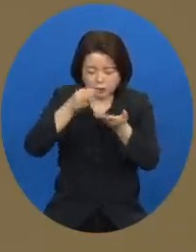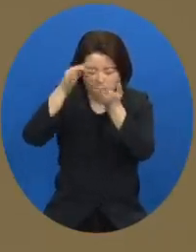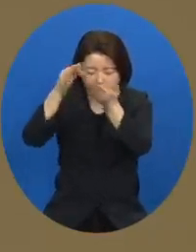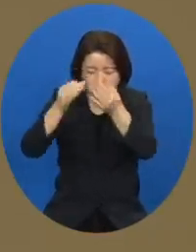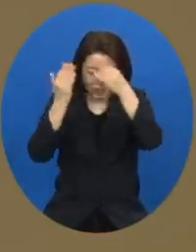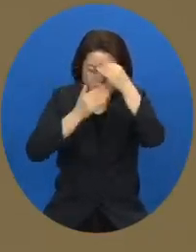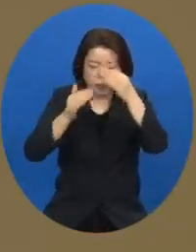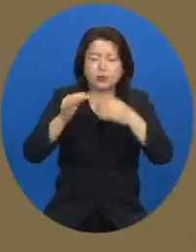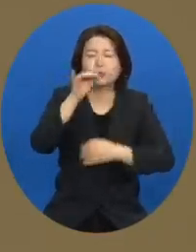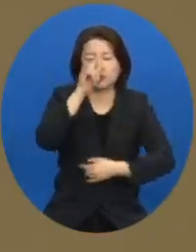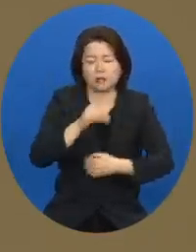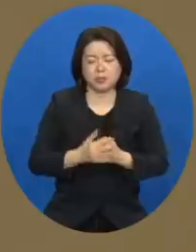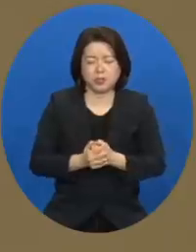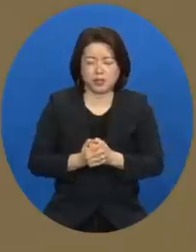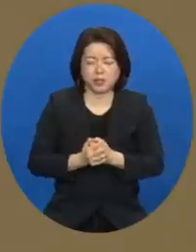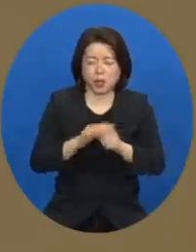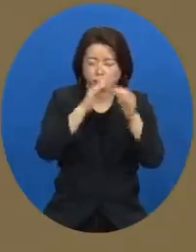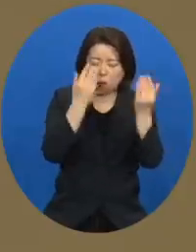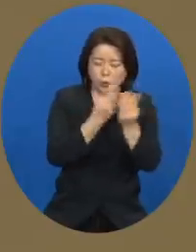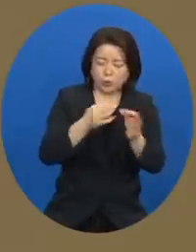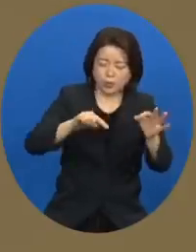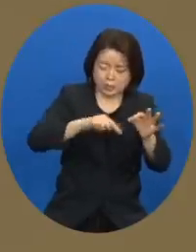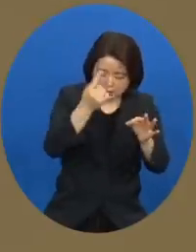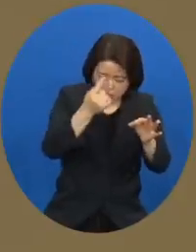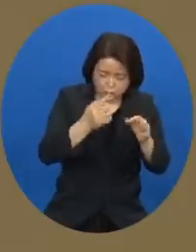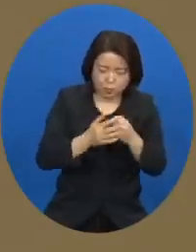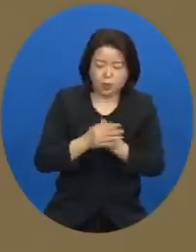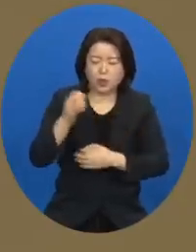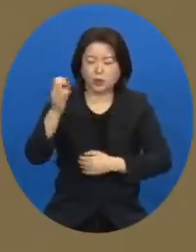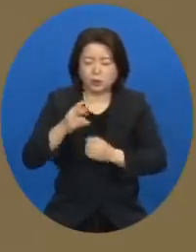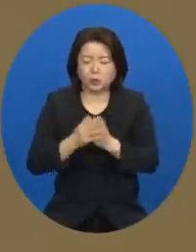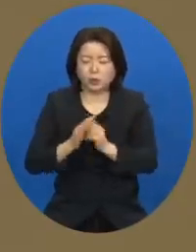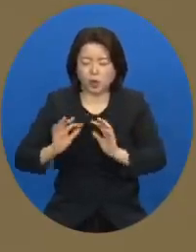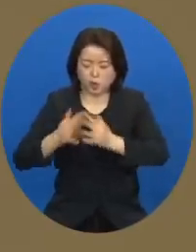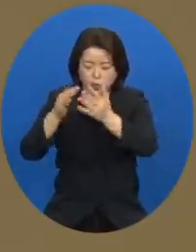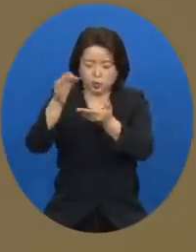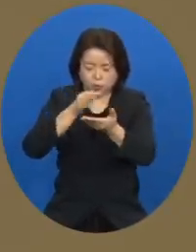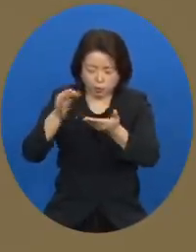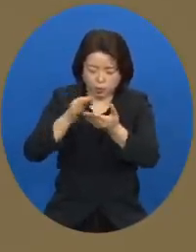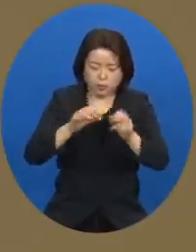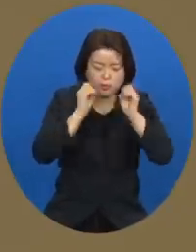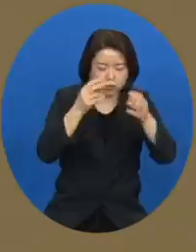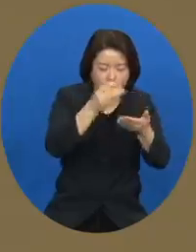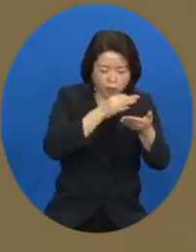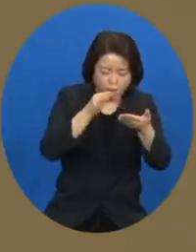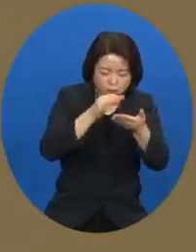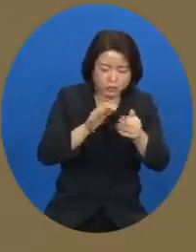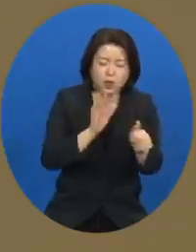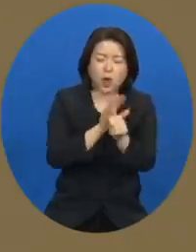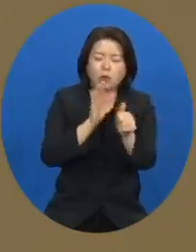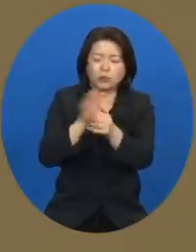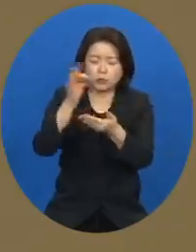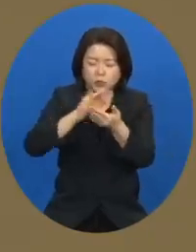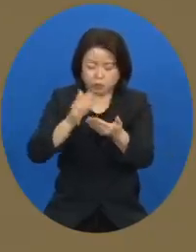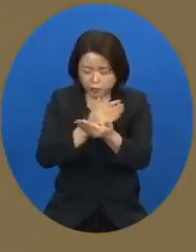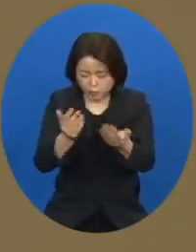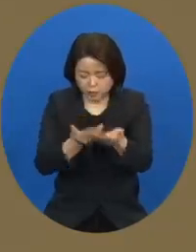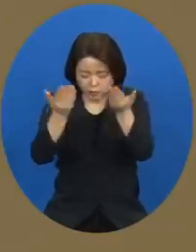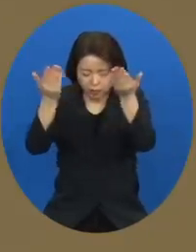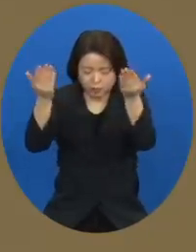있습니다. 온전한 십일조와 그리고 건축헌금과 선교헌금, 구제헌금을 구별해